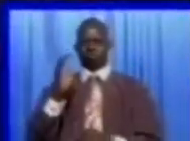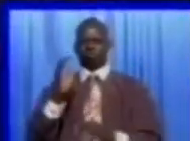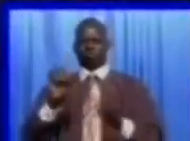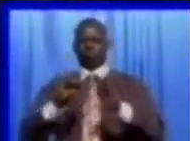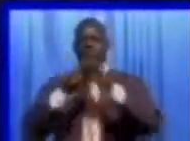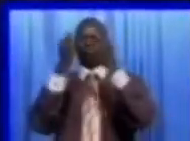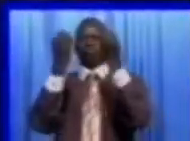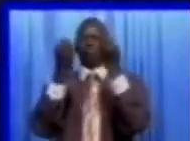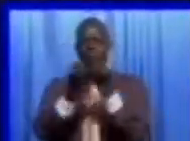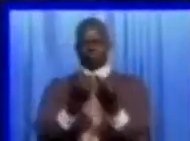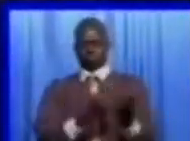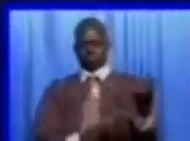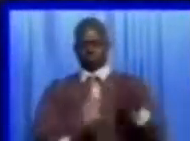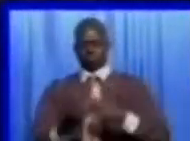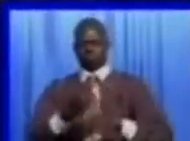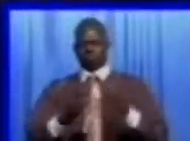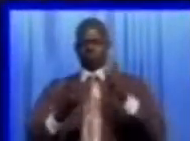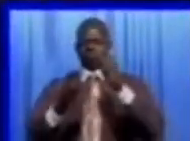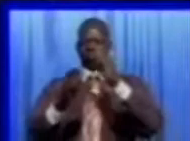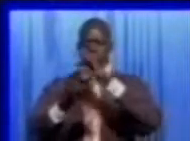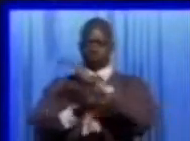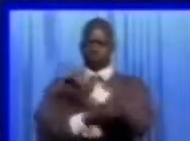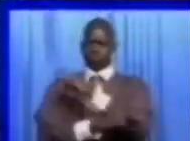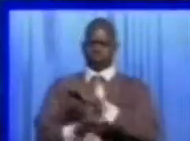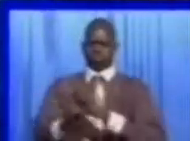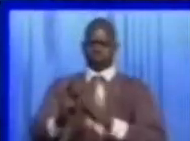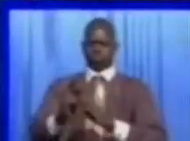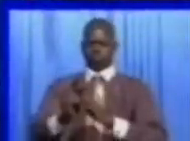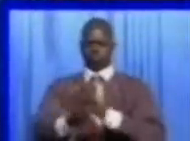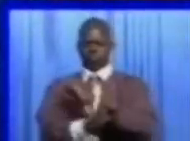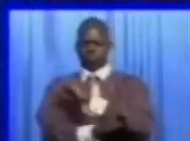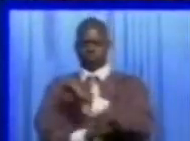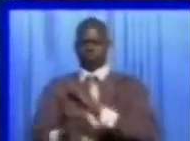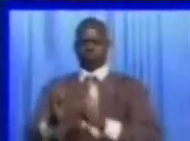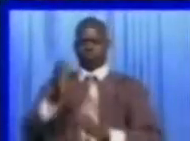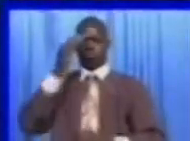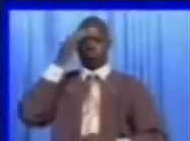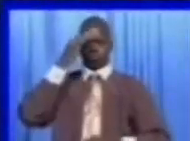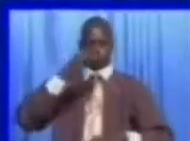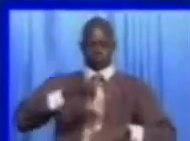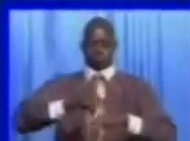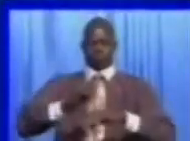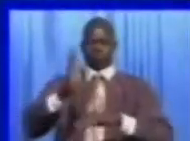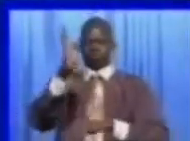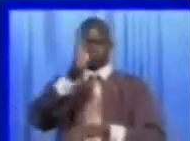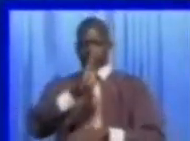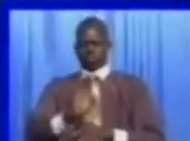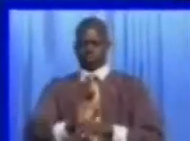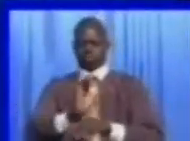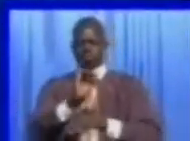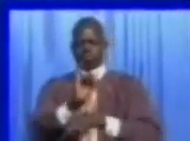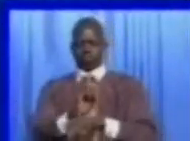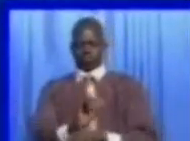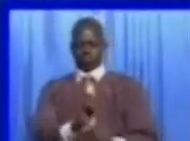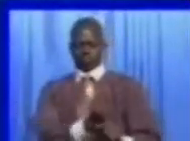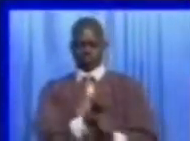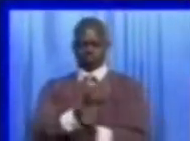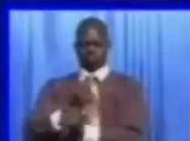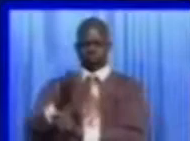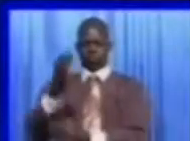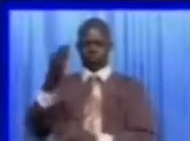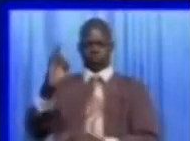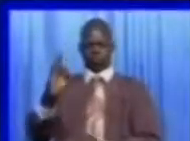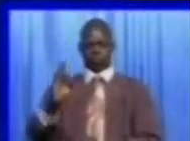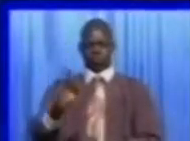délégations syndicales venues des contrées du Burkina et de l'étranger à savoir du Niger du Bénin de la Côte d'Ivoire du Sénégal de la France